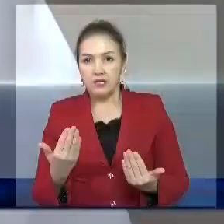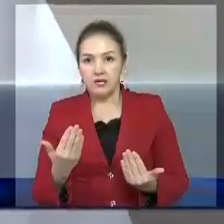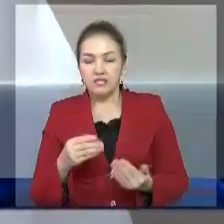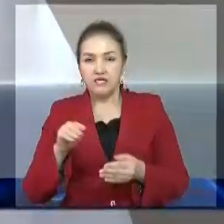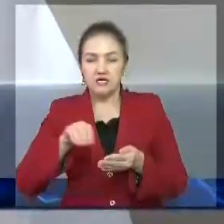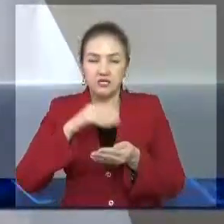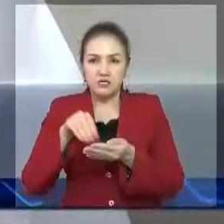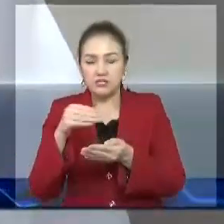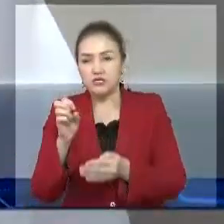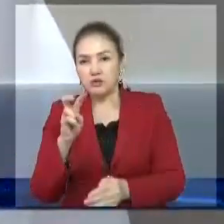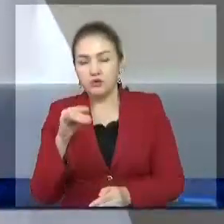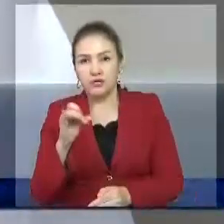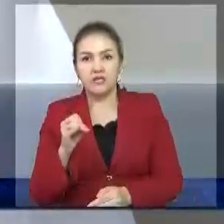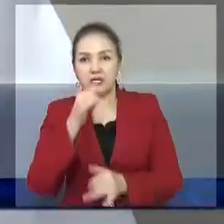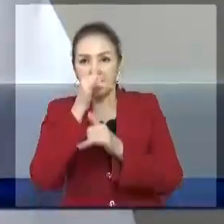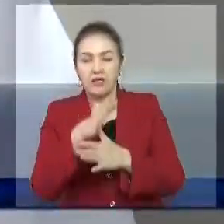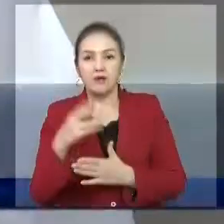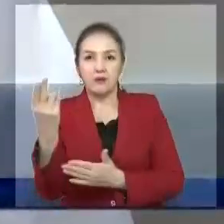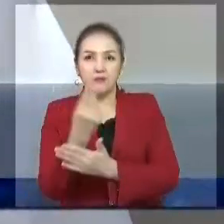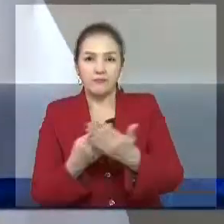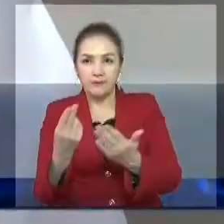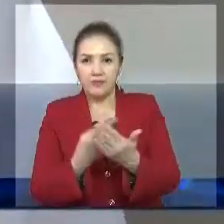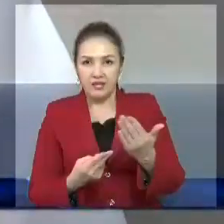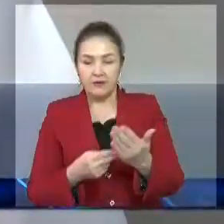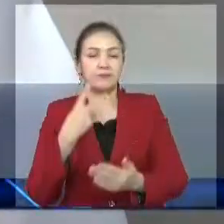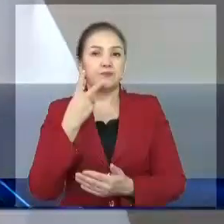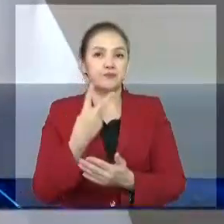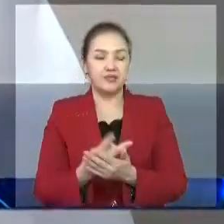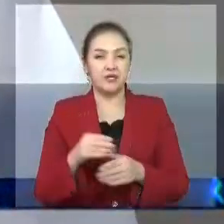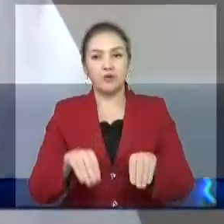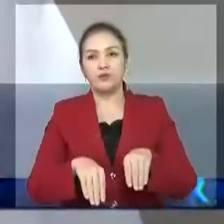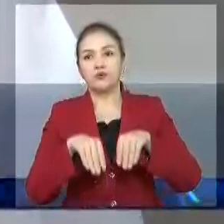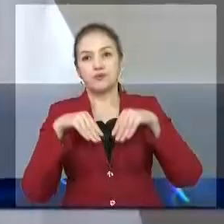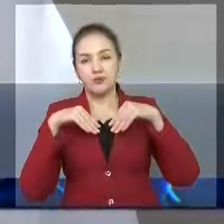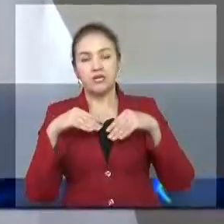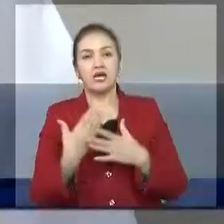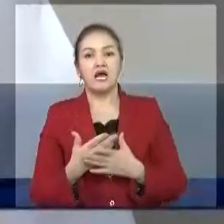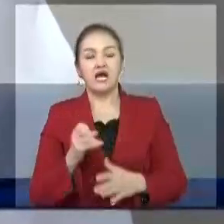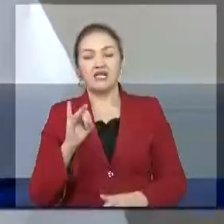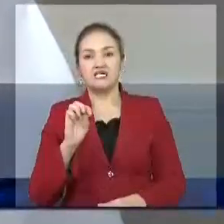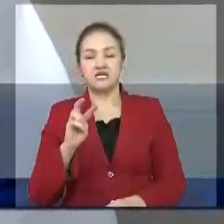құрақпен құралмаған оюлау түрінде көрсетілген көрпелерде. Ол